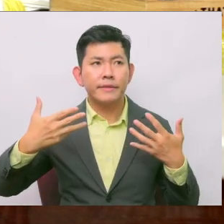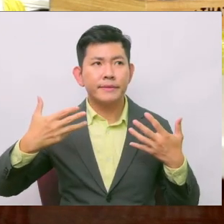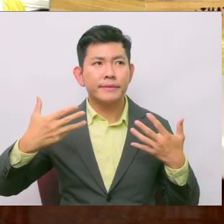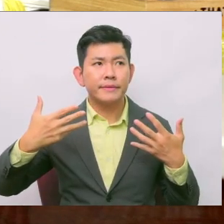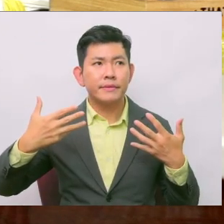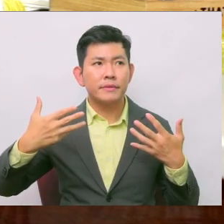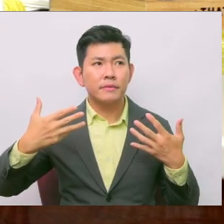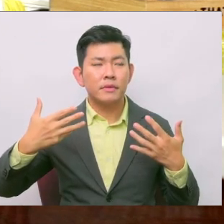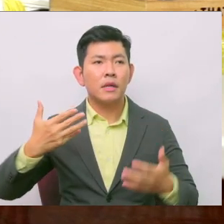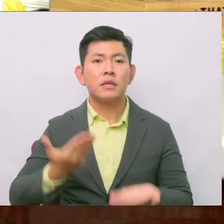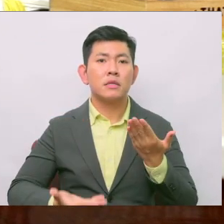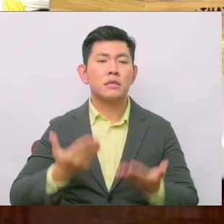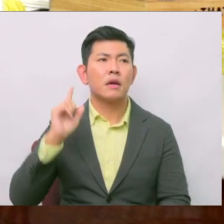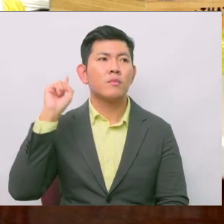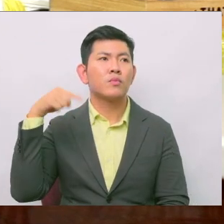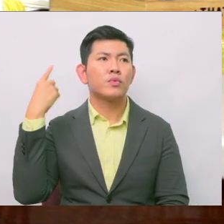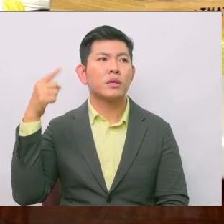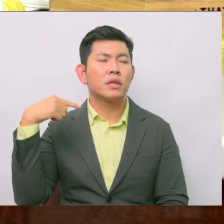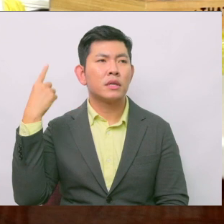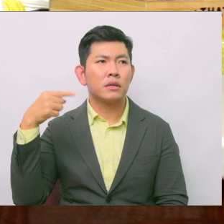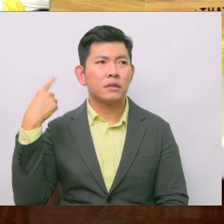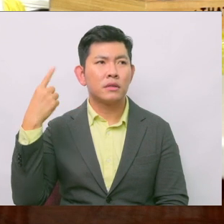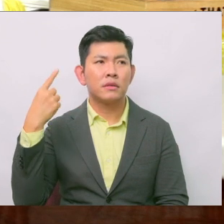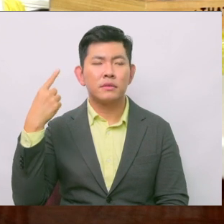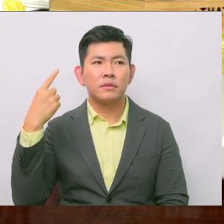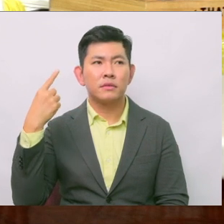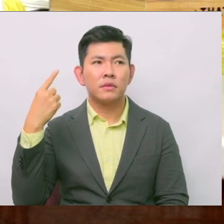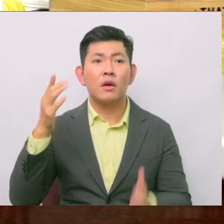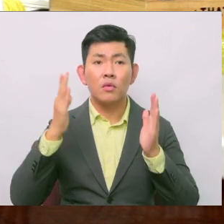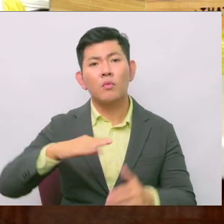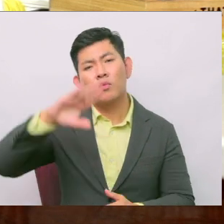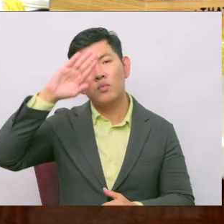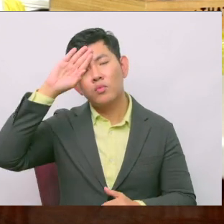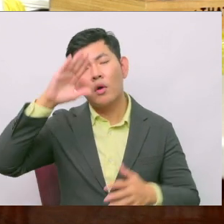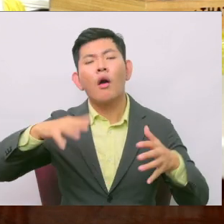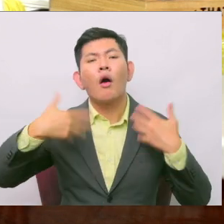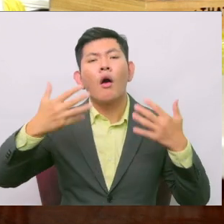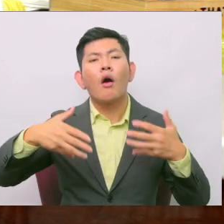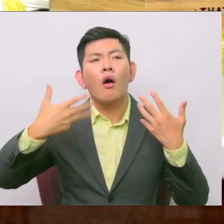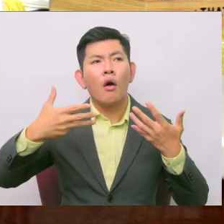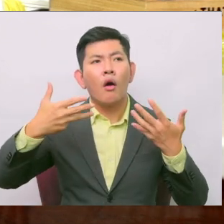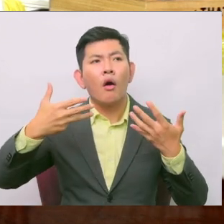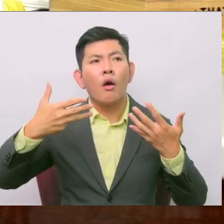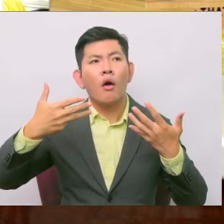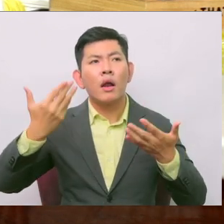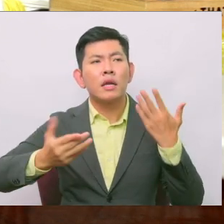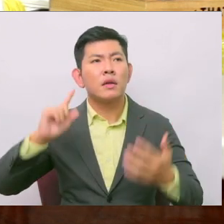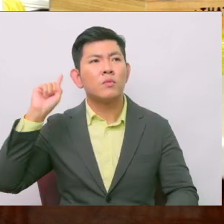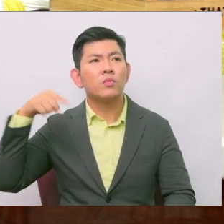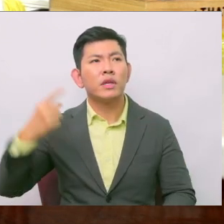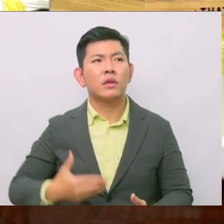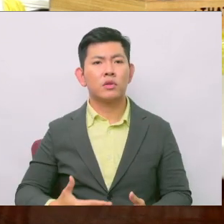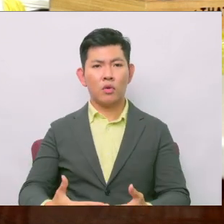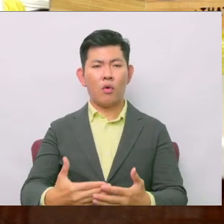ไม่ได้มีคนมีไข้ตัวร้อน หญิงมีครรภ์ใช้อย่างระ